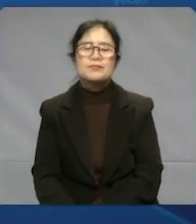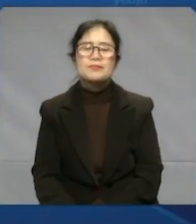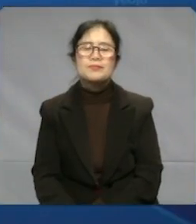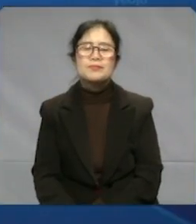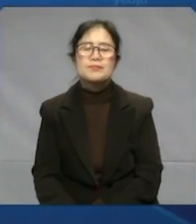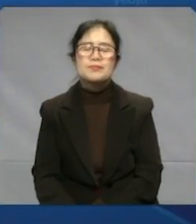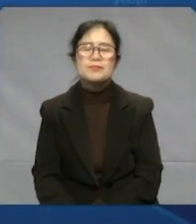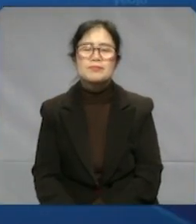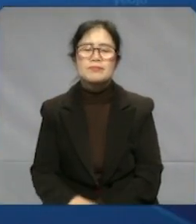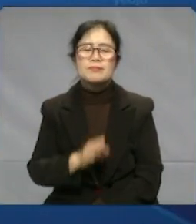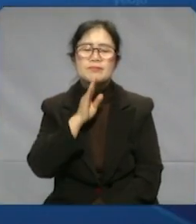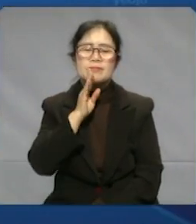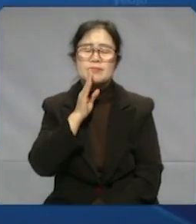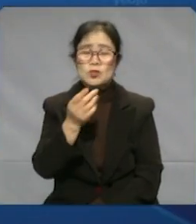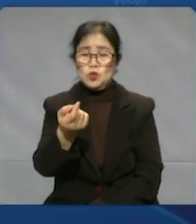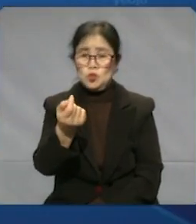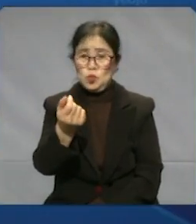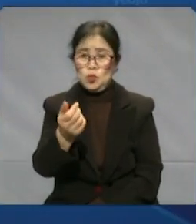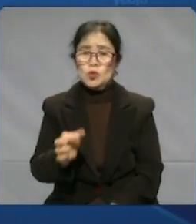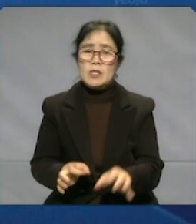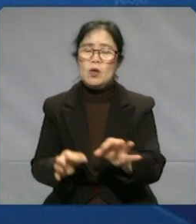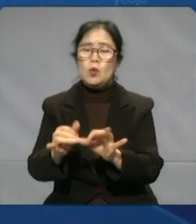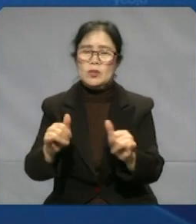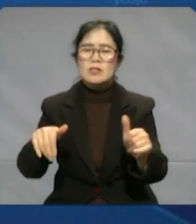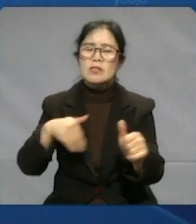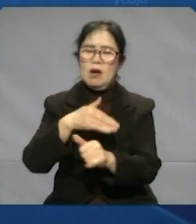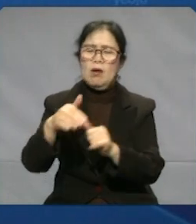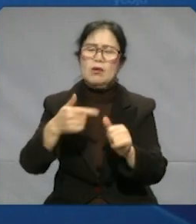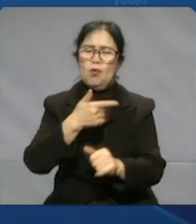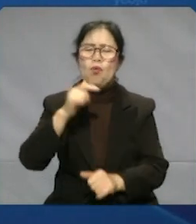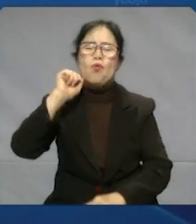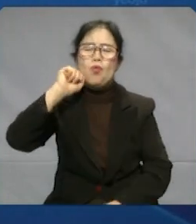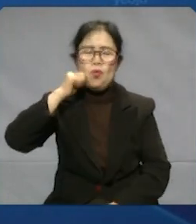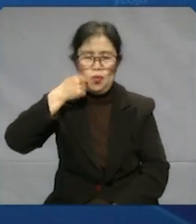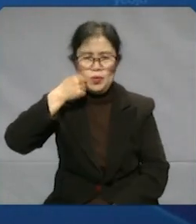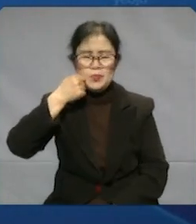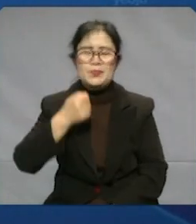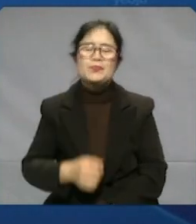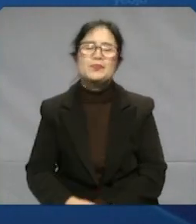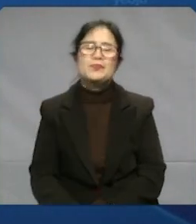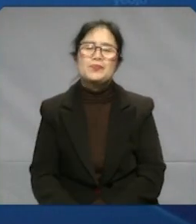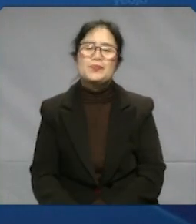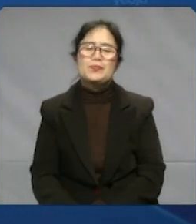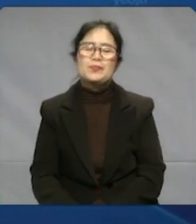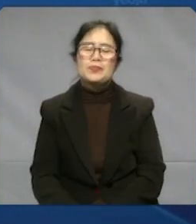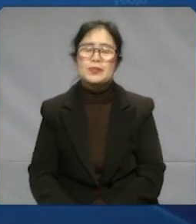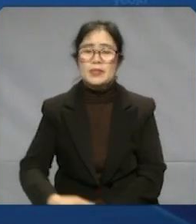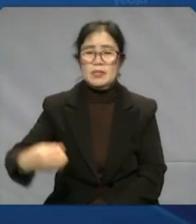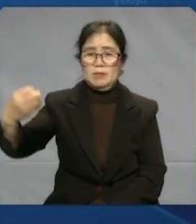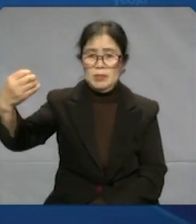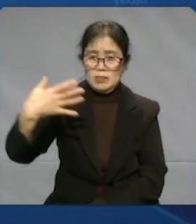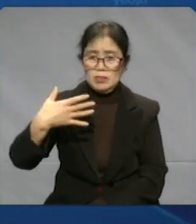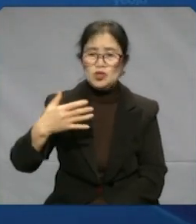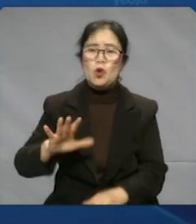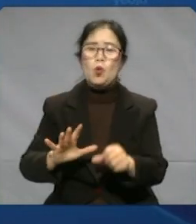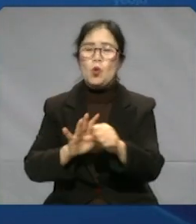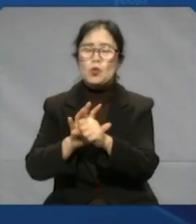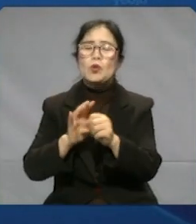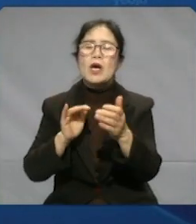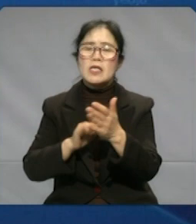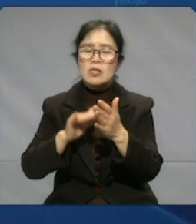예, 맞습니다. 소상공인들 현재 상황 매우 어려운 상황이고요. 사실 지금 앵커님께서 코로나